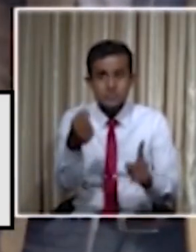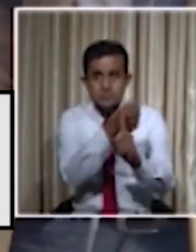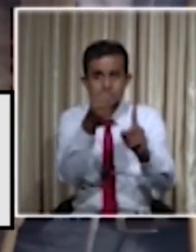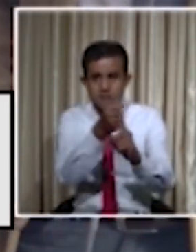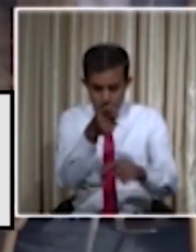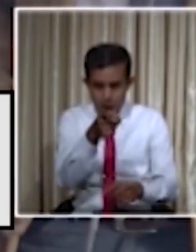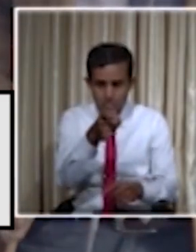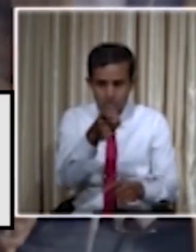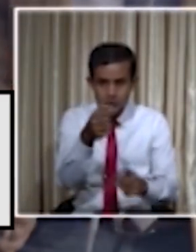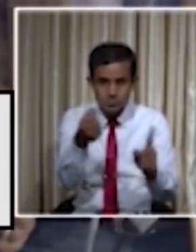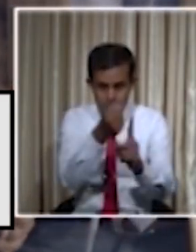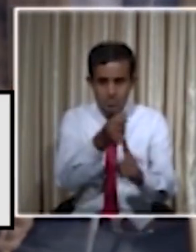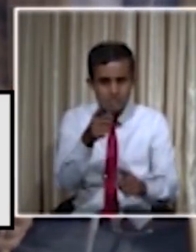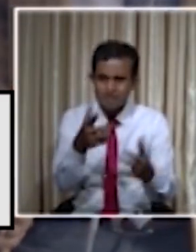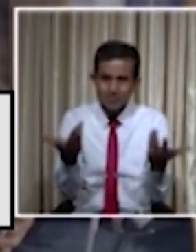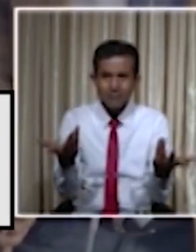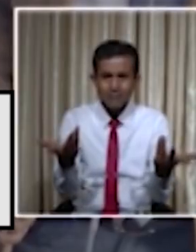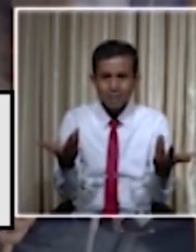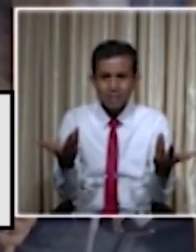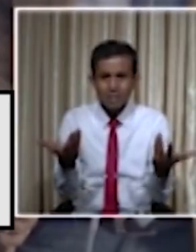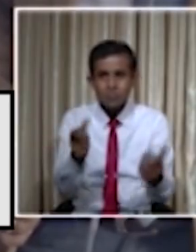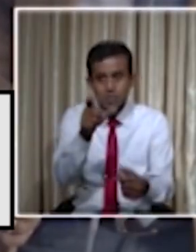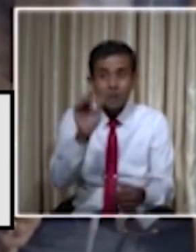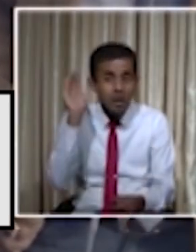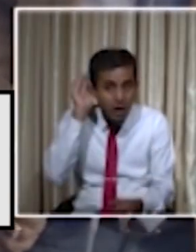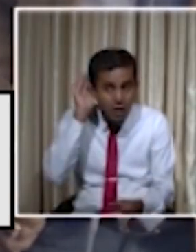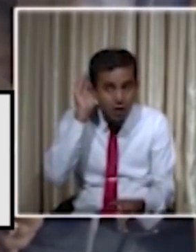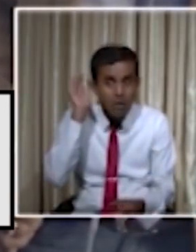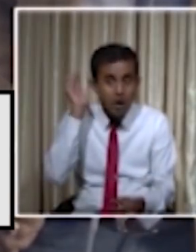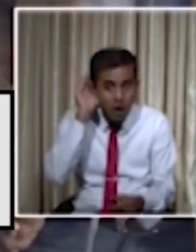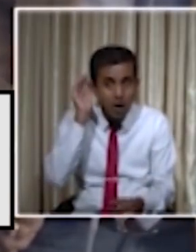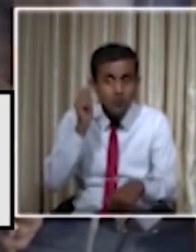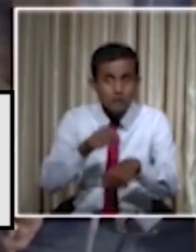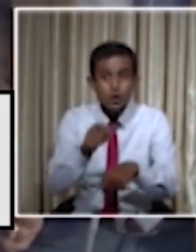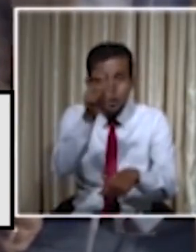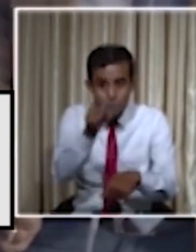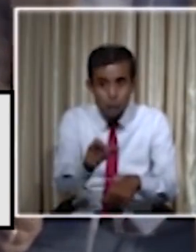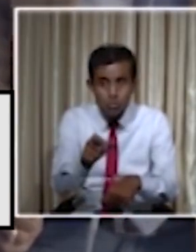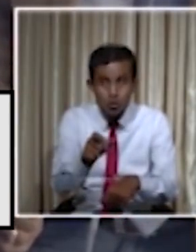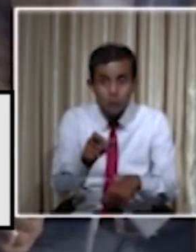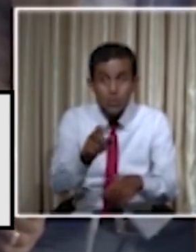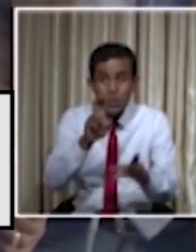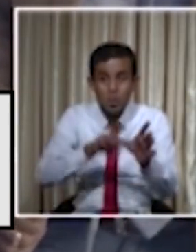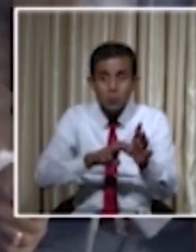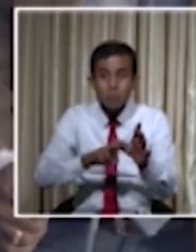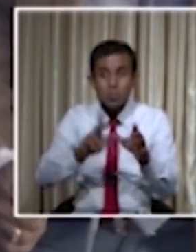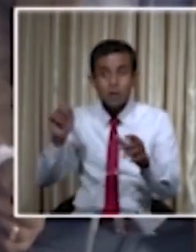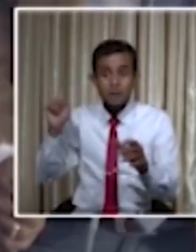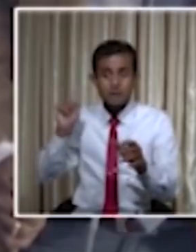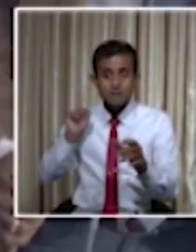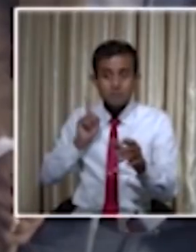කළාද? මම ඔබතුමාට තර්ජනයක් කළේ නැහැ. මම ඔබතුමාගෙන් ඇහුවා. ඒ අහනකොට ඔබතුමාගේ පුටුව පිටිපස්සෙන්